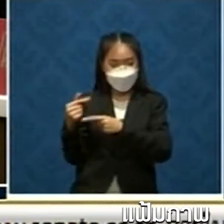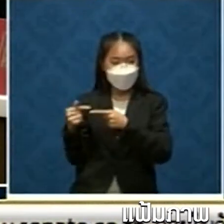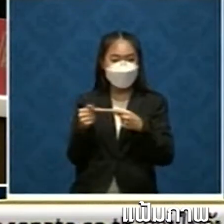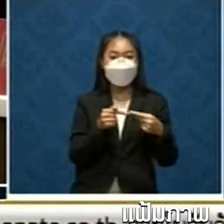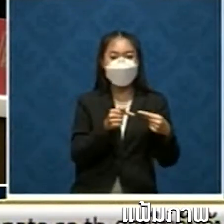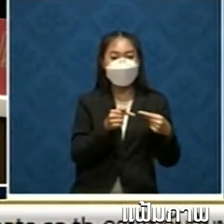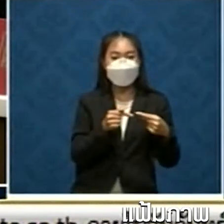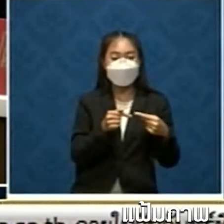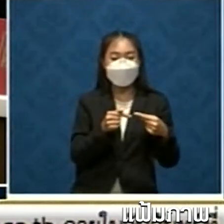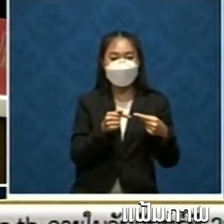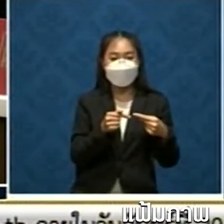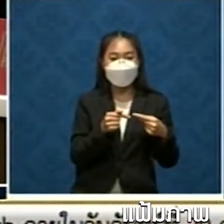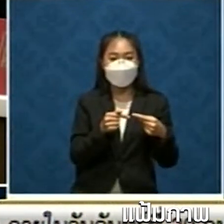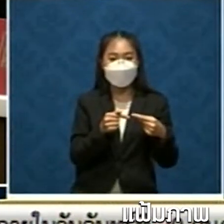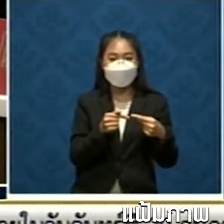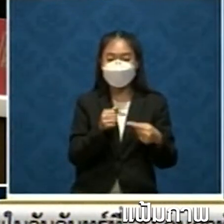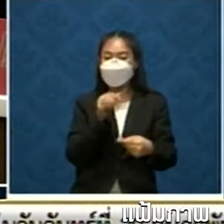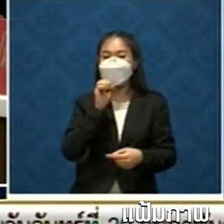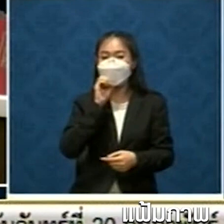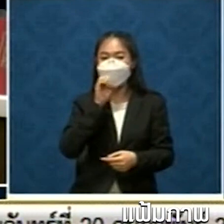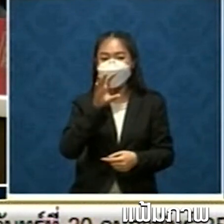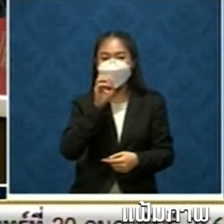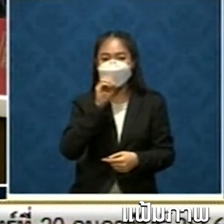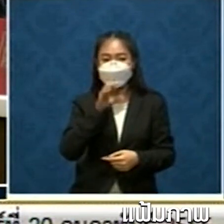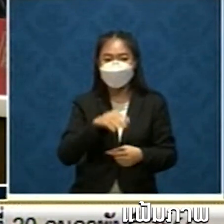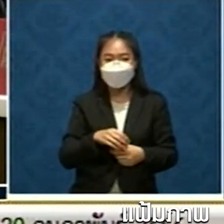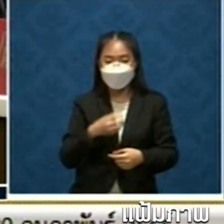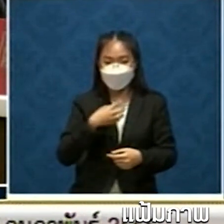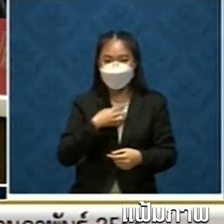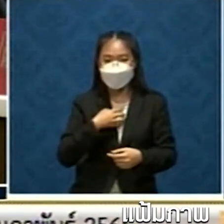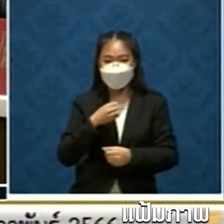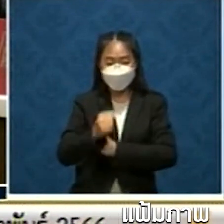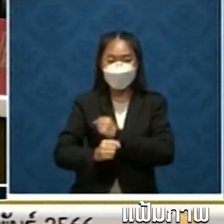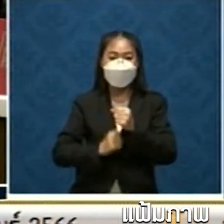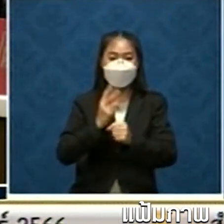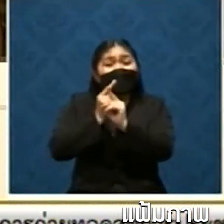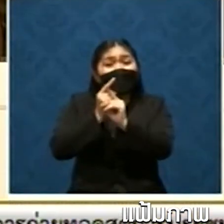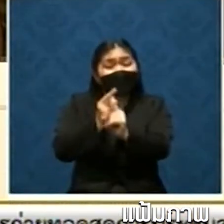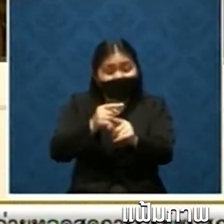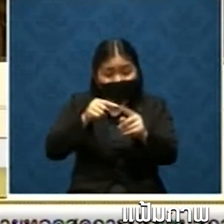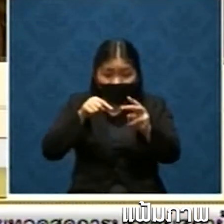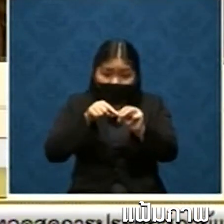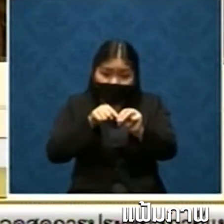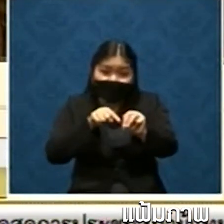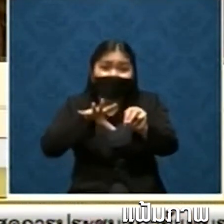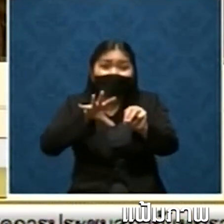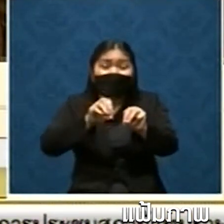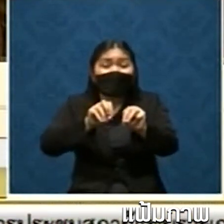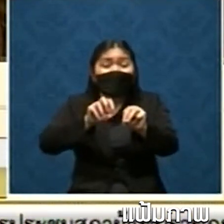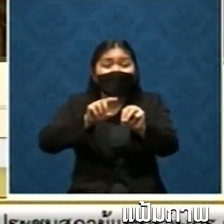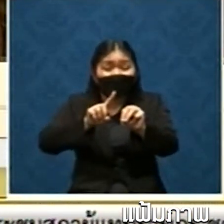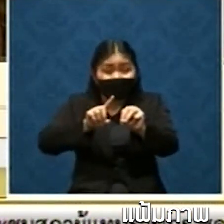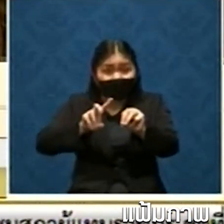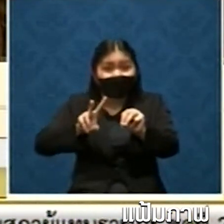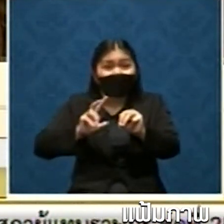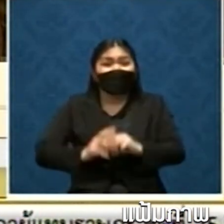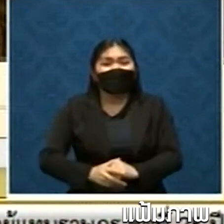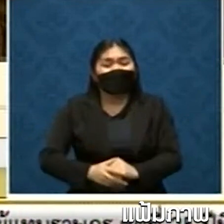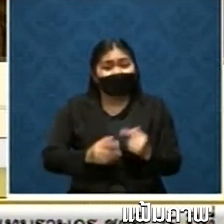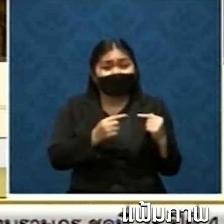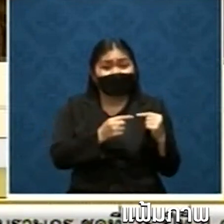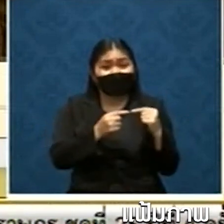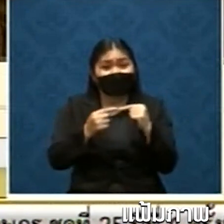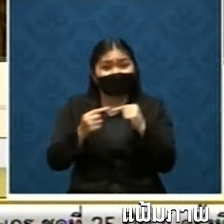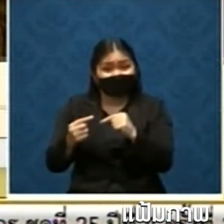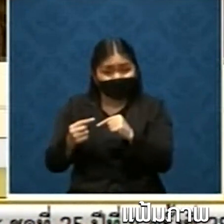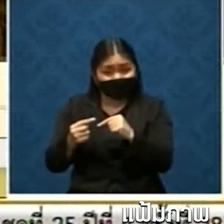วก็สามารถทำงานได้อย่างฟังก์ชันมากขึ้นมีประสิทธิภาพมากขึ้นด้วยค่ะนั้นก็อาจจะเป็นคำตอบที่แบบดูโลกสวยแล้วก็